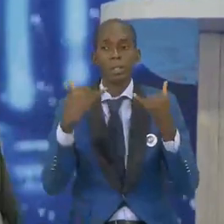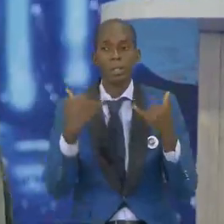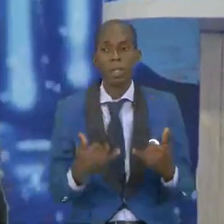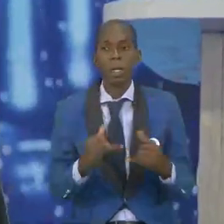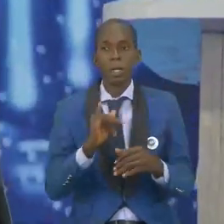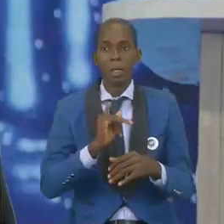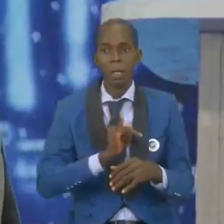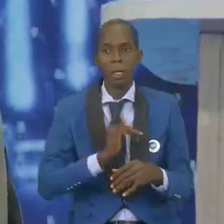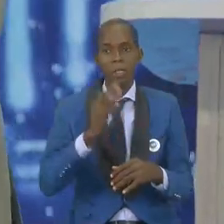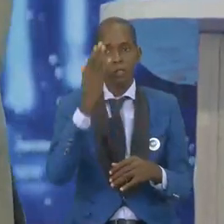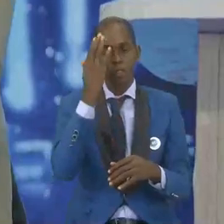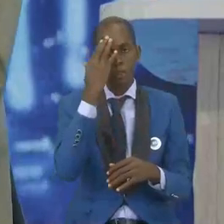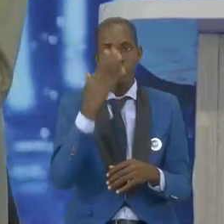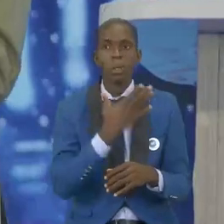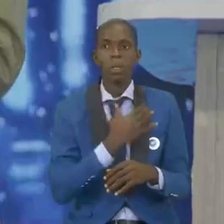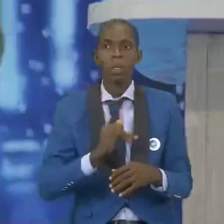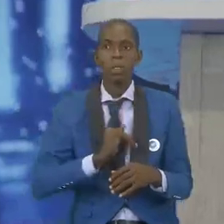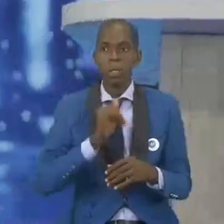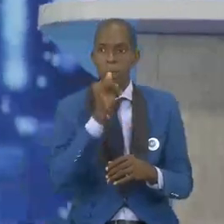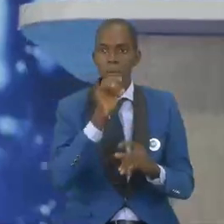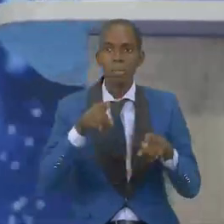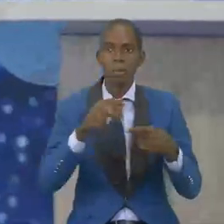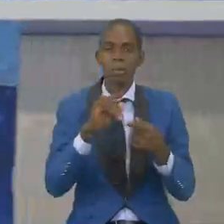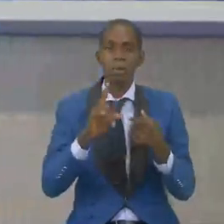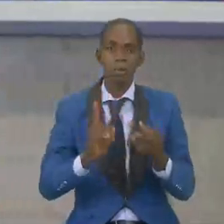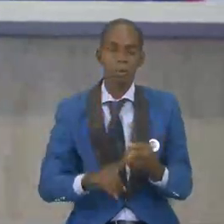je sais que je vais